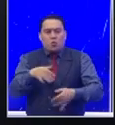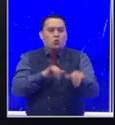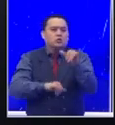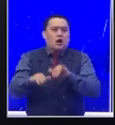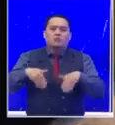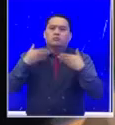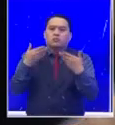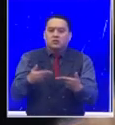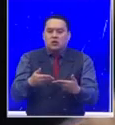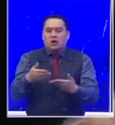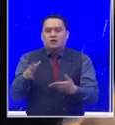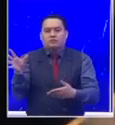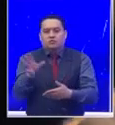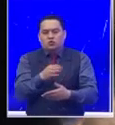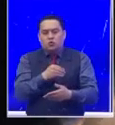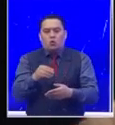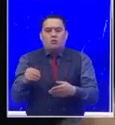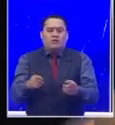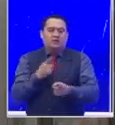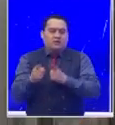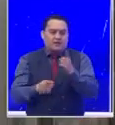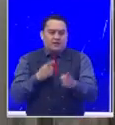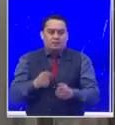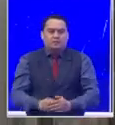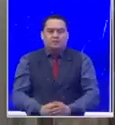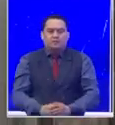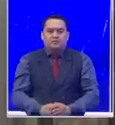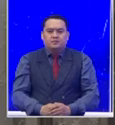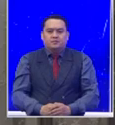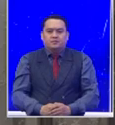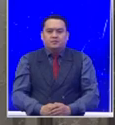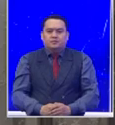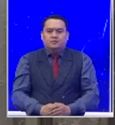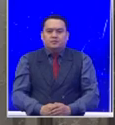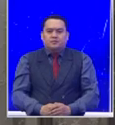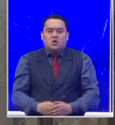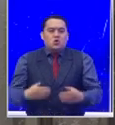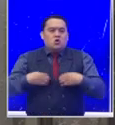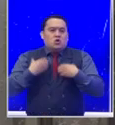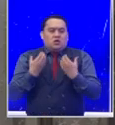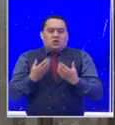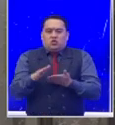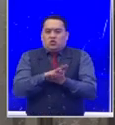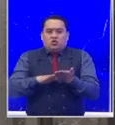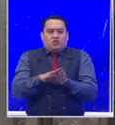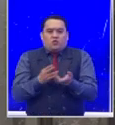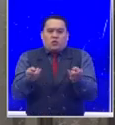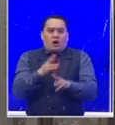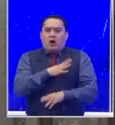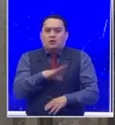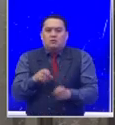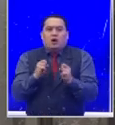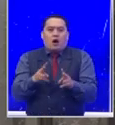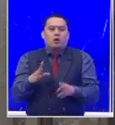идти. Благо, продлилось это недолго. Ажиотаж был, страх такой. Вот что, ничего не осталось.